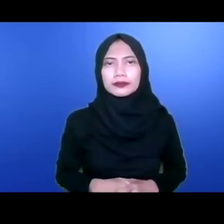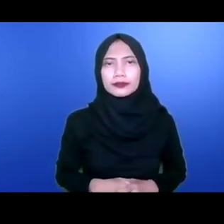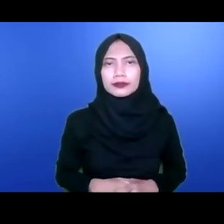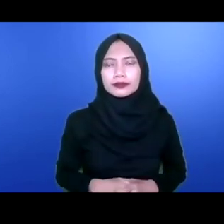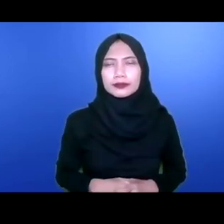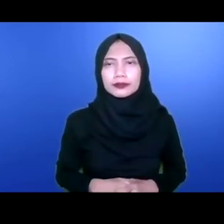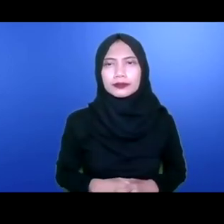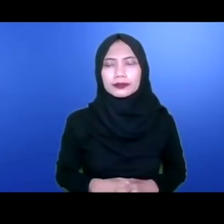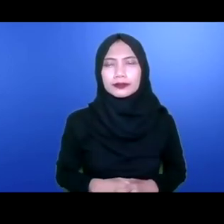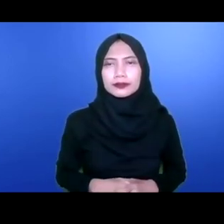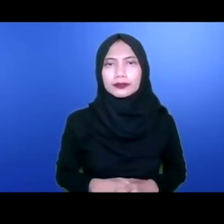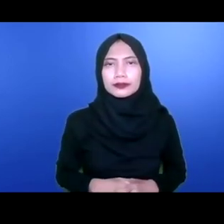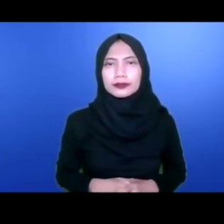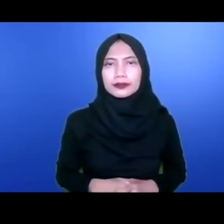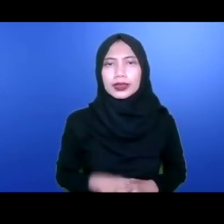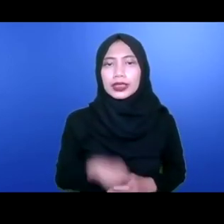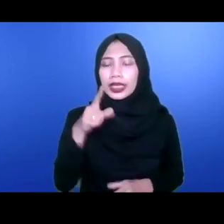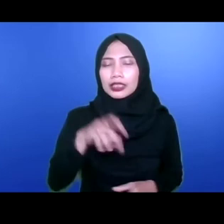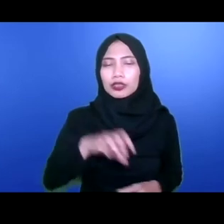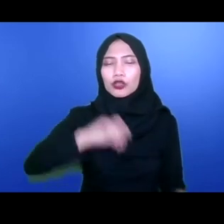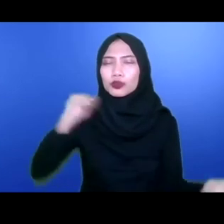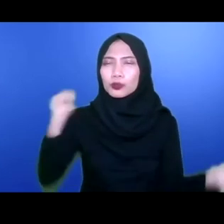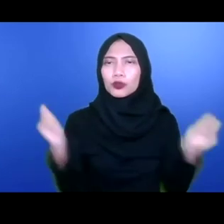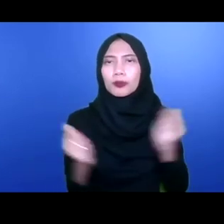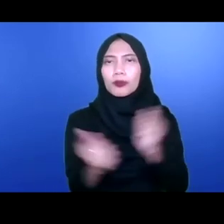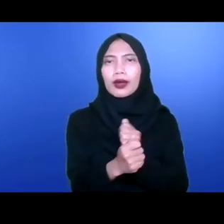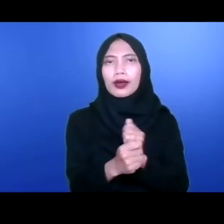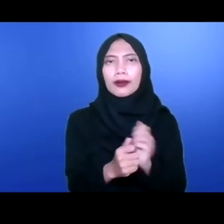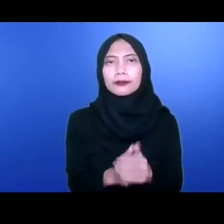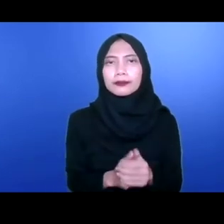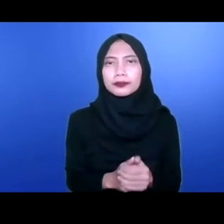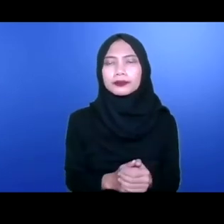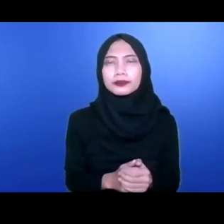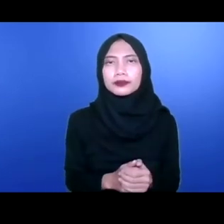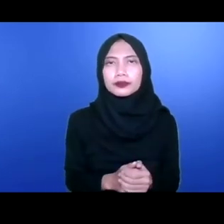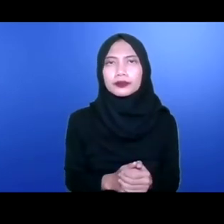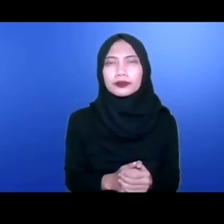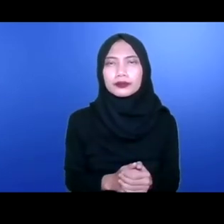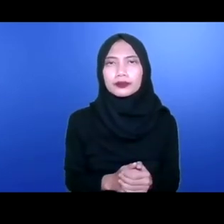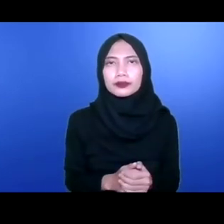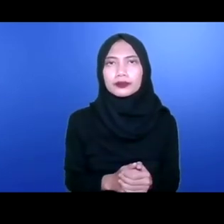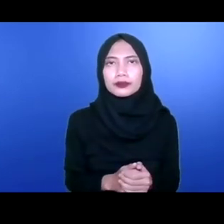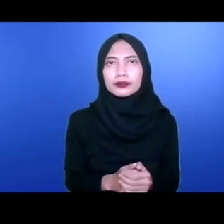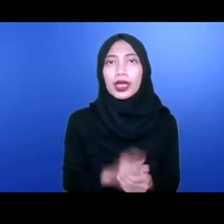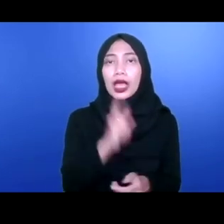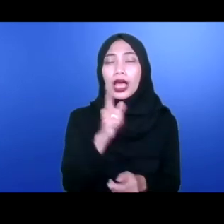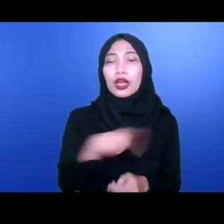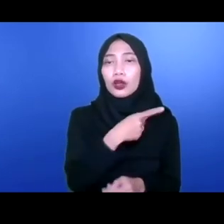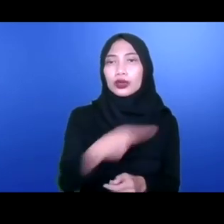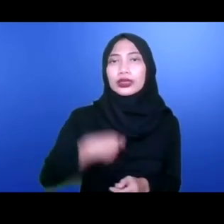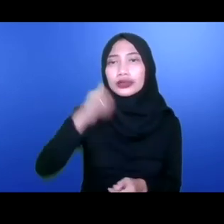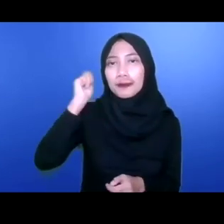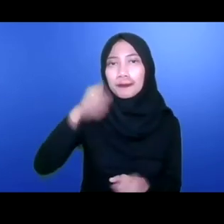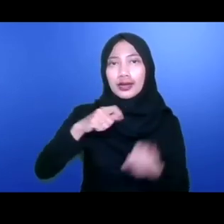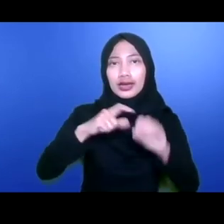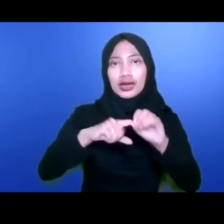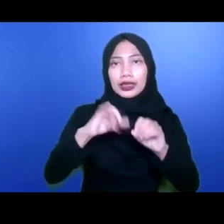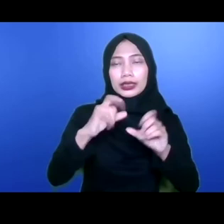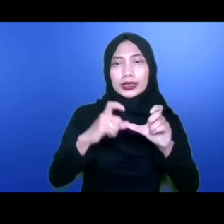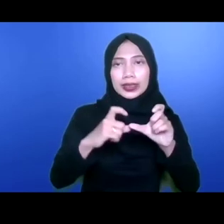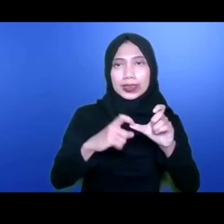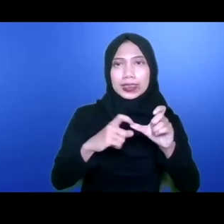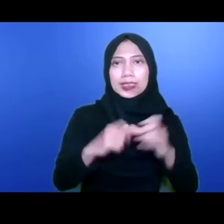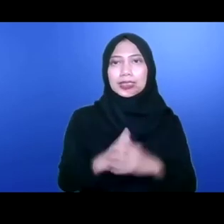lakukan, moving lah dari akses ke usage. Nah, ketika dengan menggunakan Kris, by default, sisi customer dan